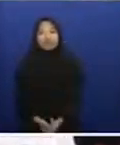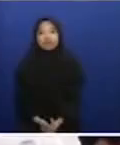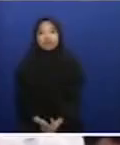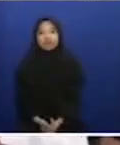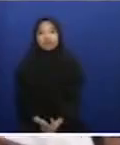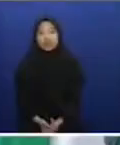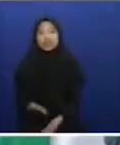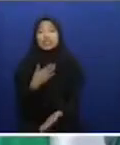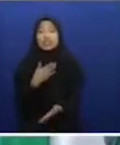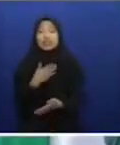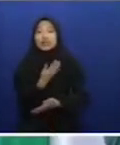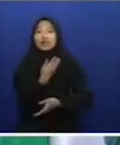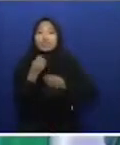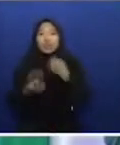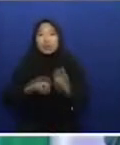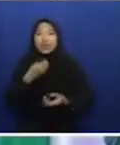Saya mau sampaikan itu.